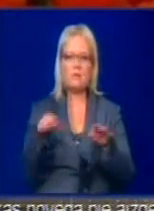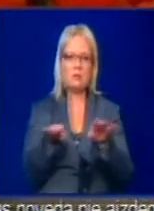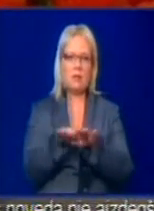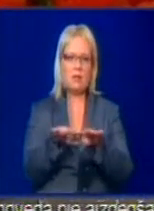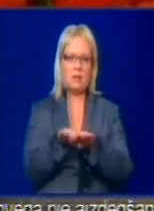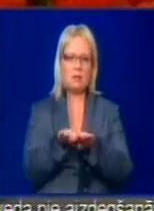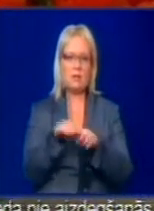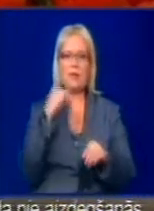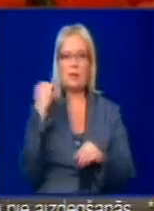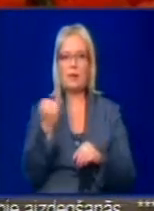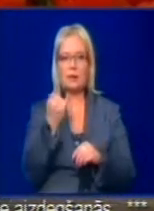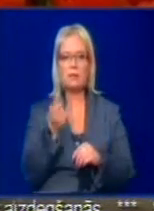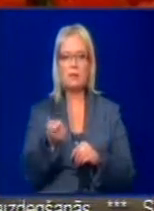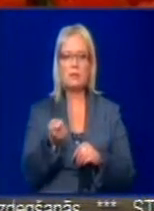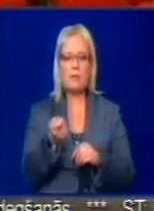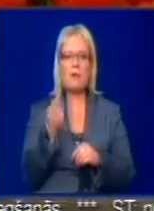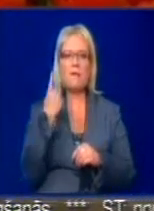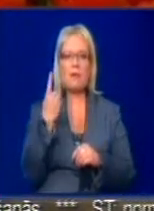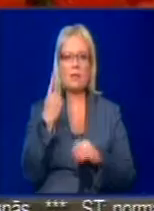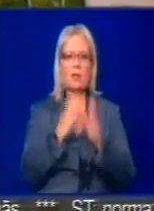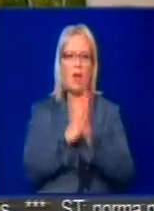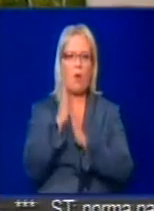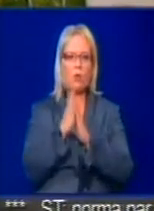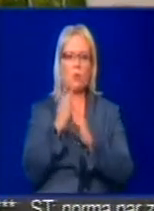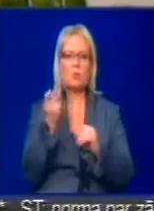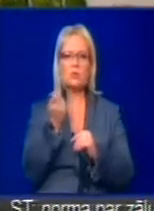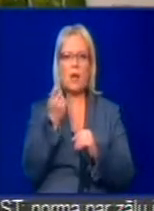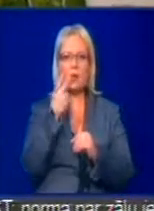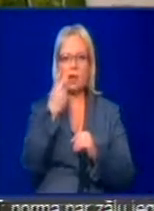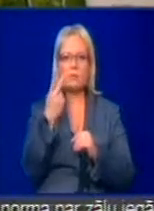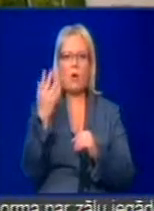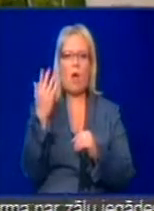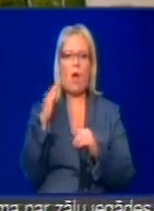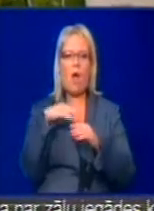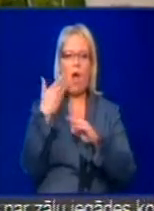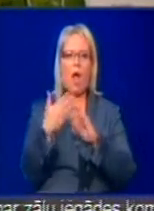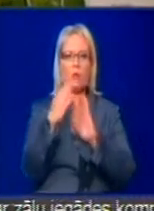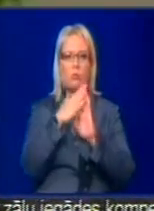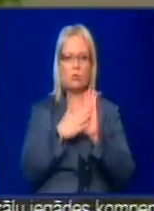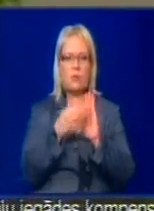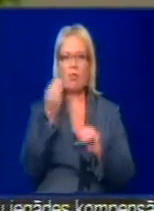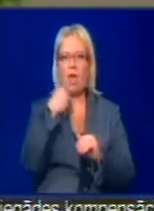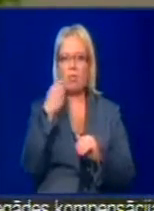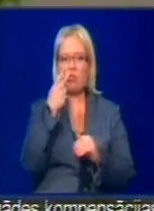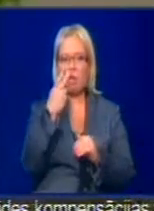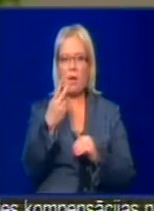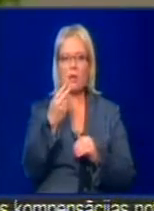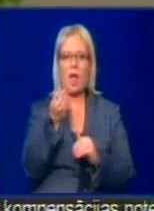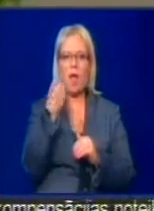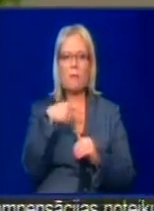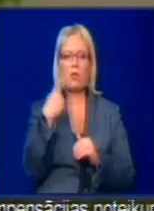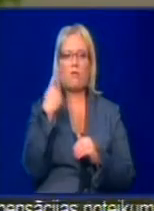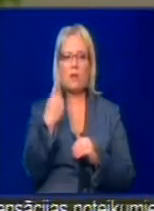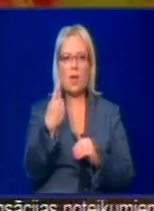salīdzināt. Interesanti, ka zemens ir vienīgie augļi, kuru sēklas ir redzamas no ārpuses, taču ēdājs pat nepamana, ka nobaudot